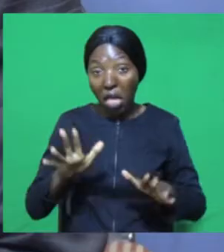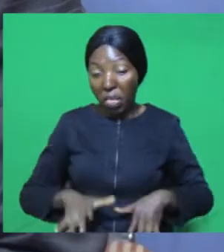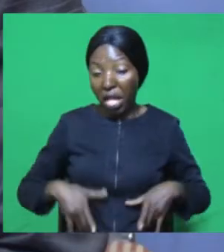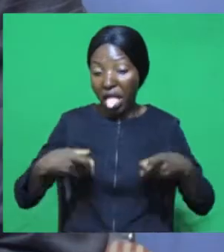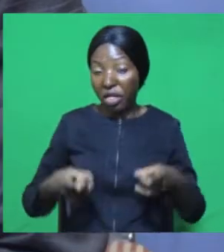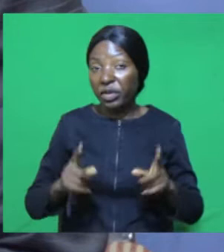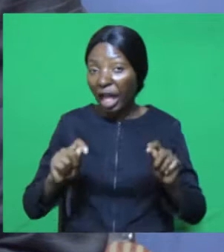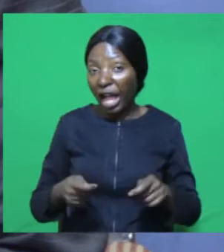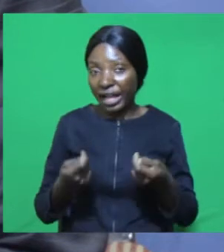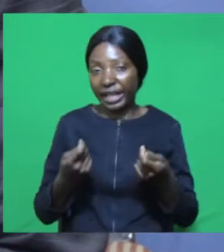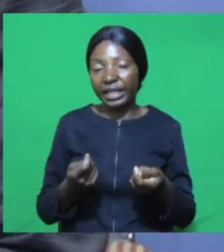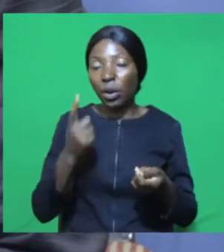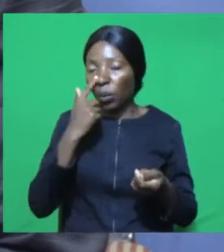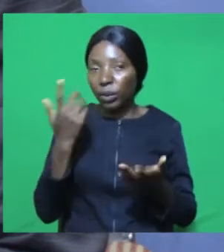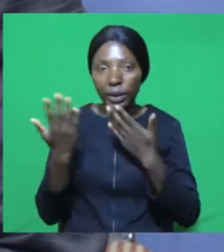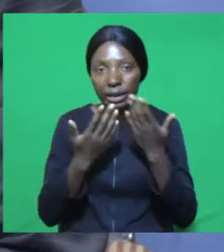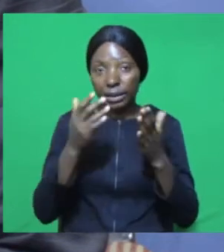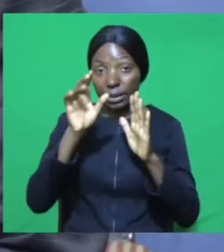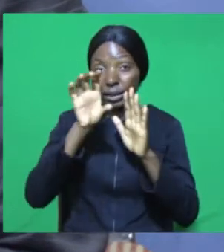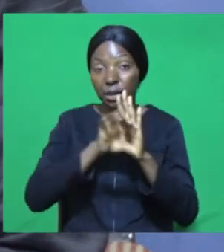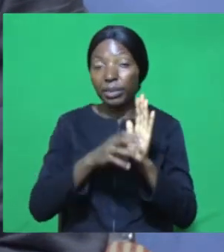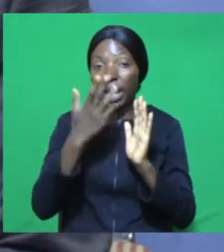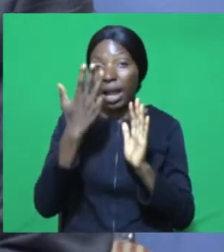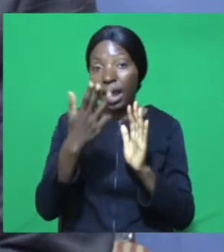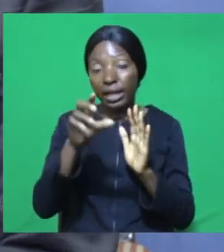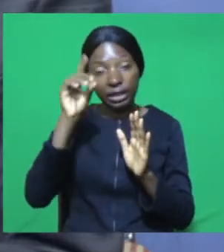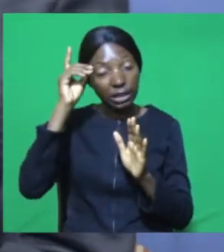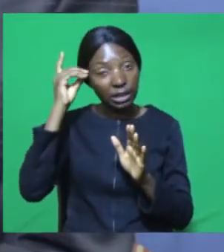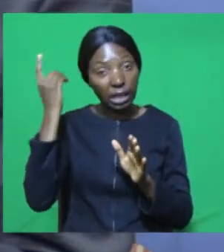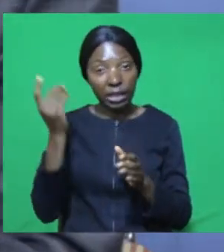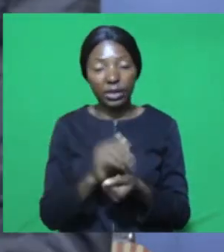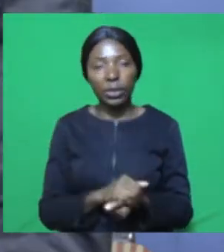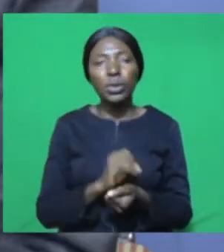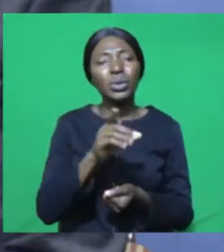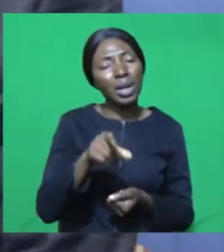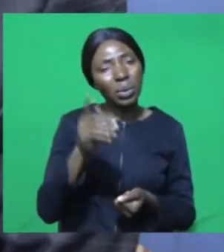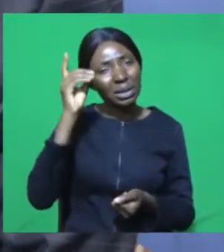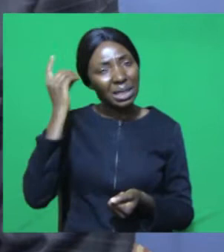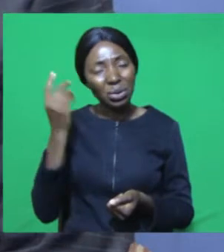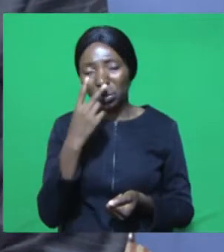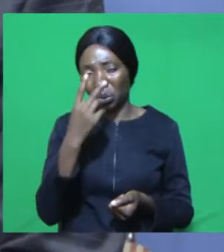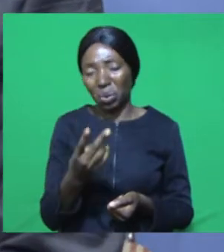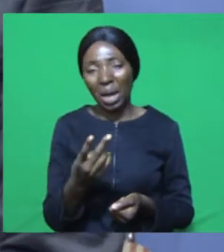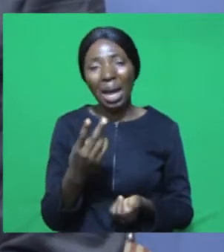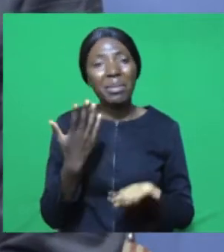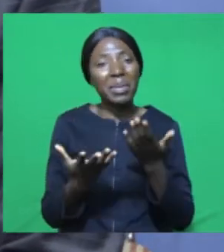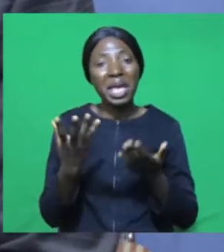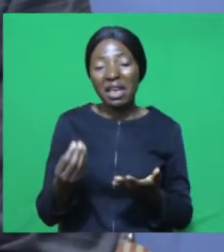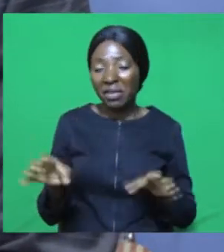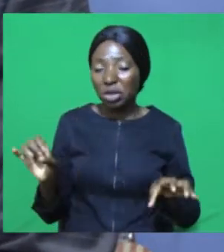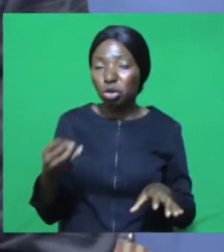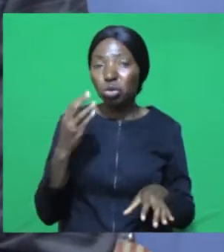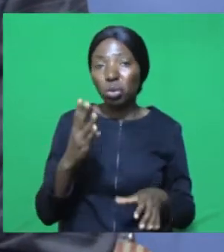nguva yafamba mukama akunopinda muchapter 9 ya Daniel. Sorry, Pastor. Yes. Daniel aparatoradza kuti ndofunga aitwa nerimwe baso